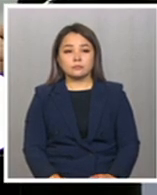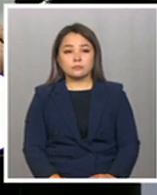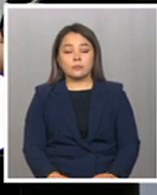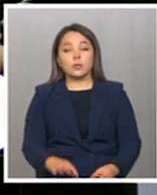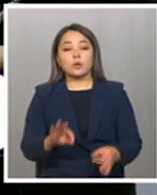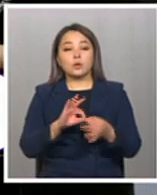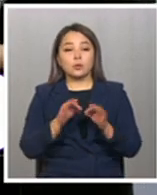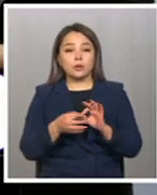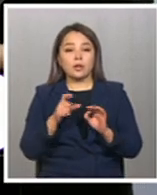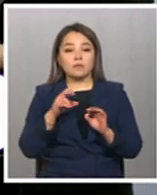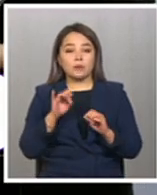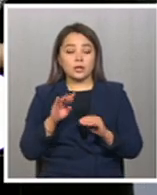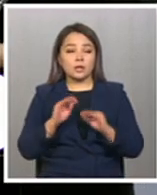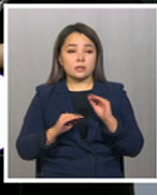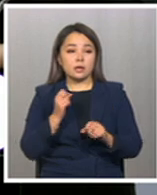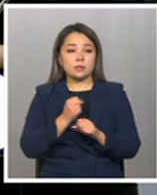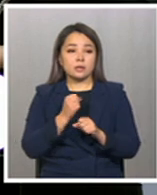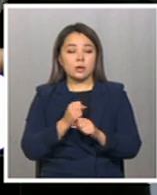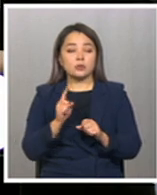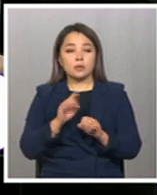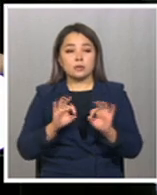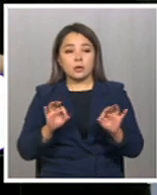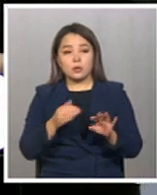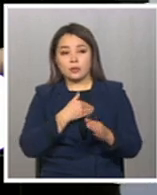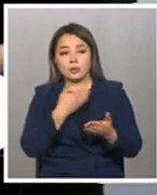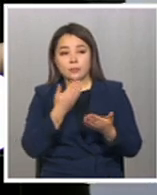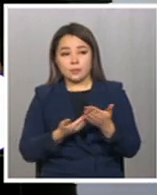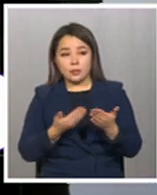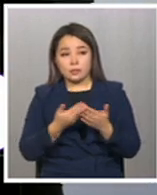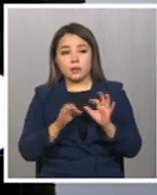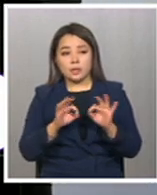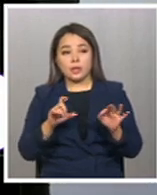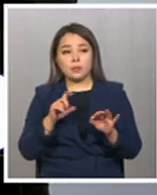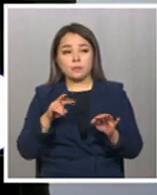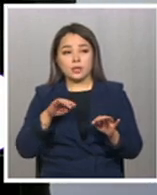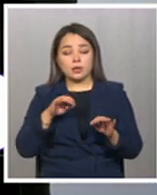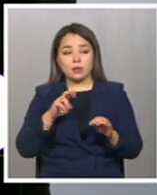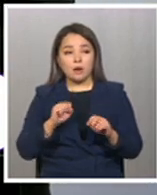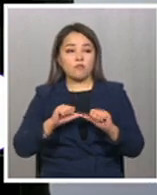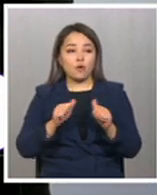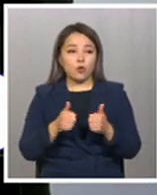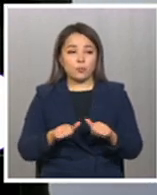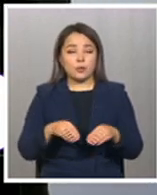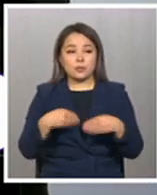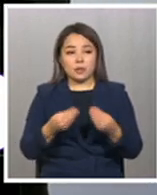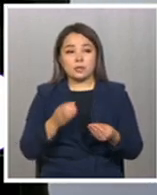Күрделі эфирлердің изомерленуіне тоқталайық. Мысал ретінде эмпирикалық формуласы берілген